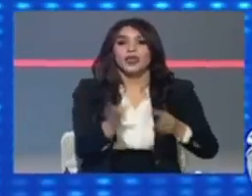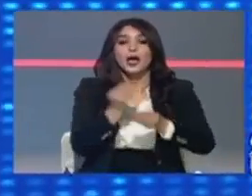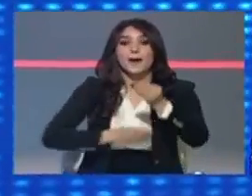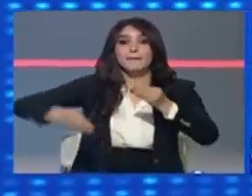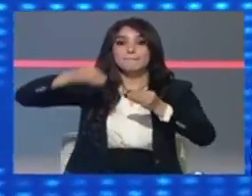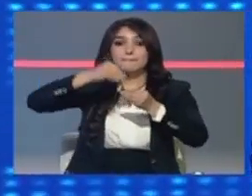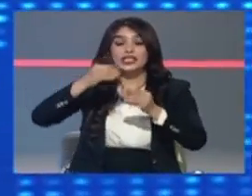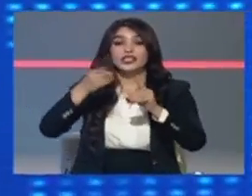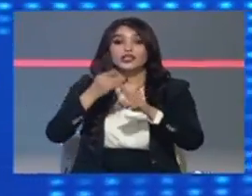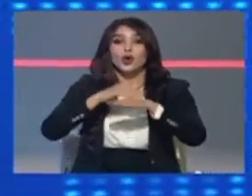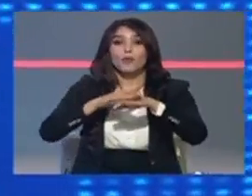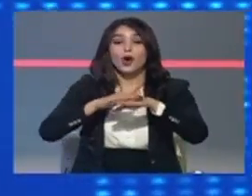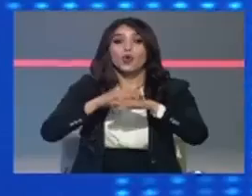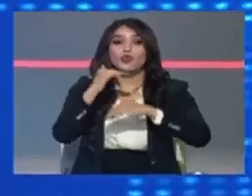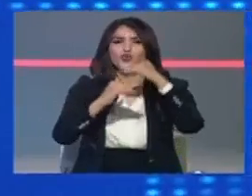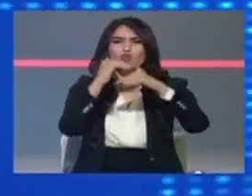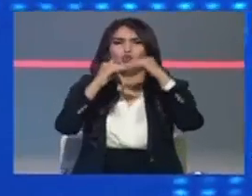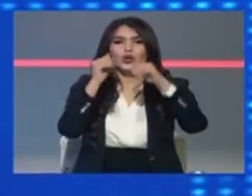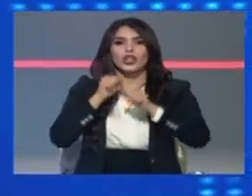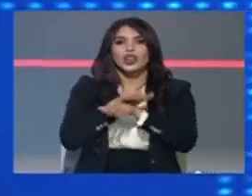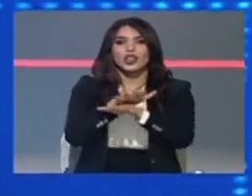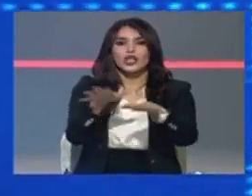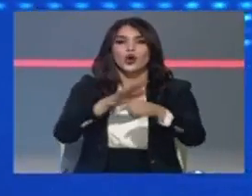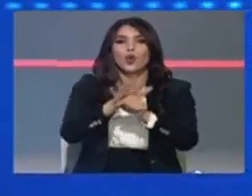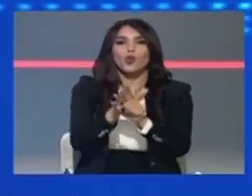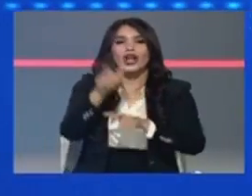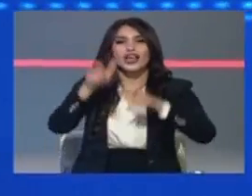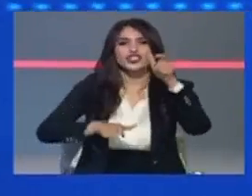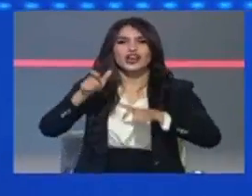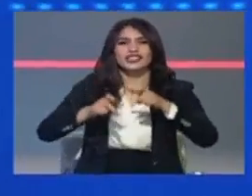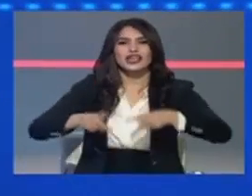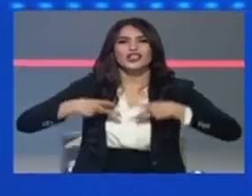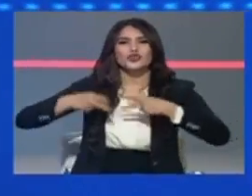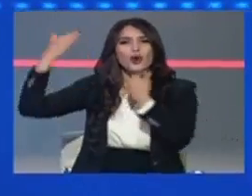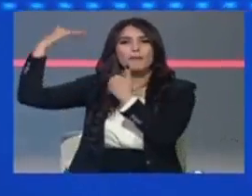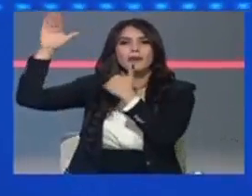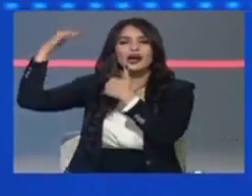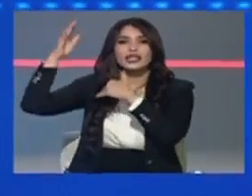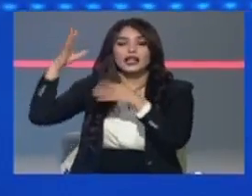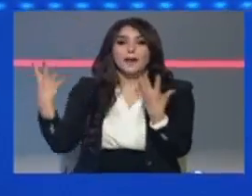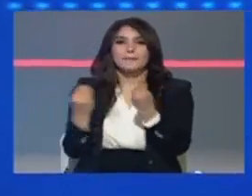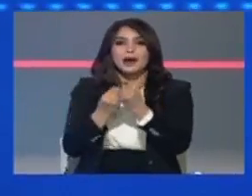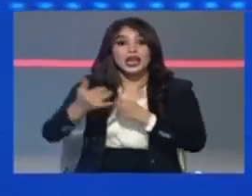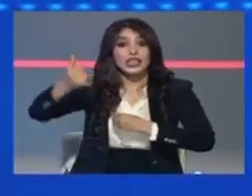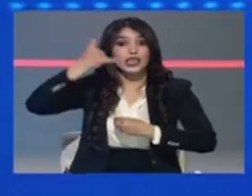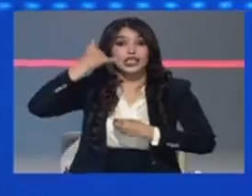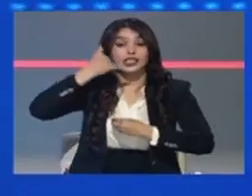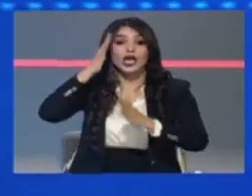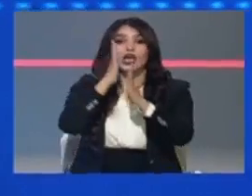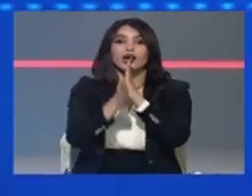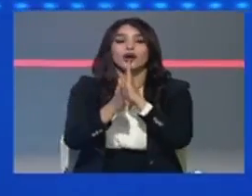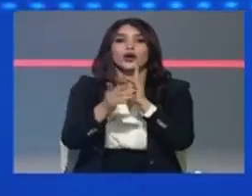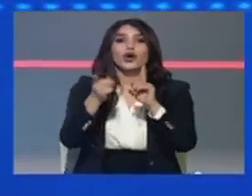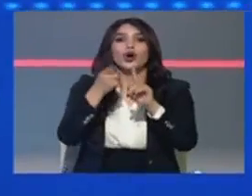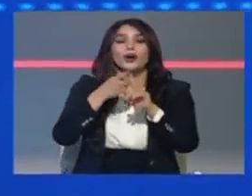ولمزيد تسليط الضوء على تطورات الوضع الوبائي في صفوف الجالية التونسية المقيمة في الخارج، ينضم إلينا مباشرة عبر الهاتف